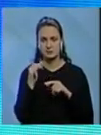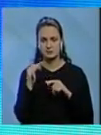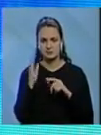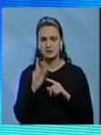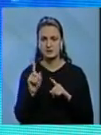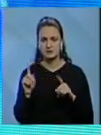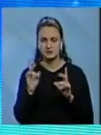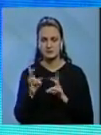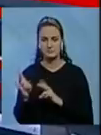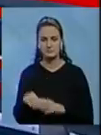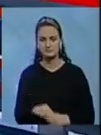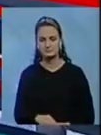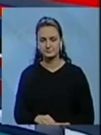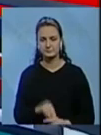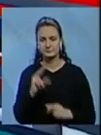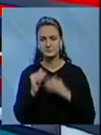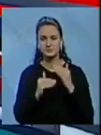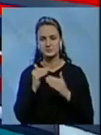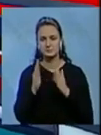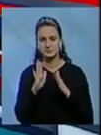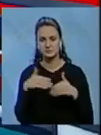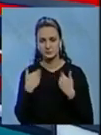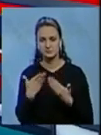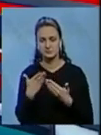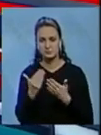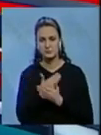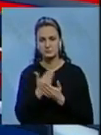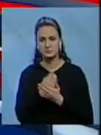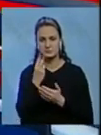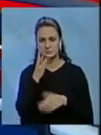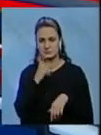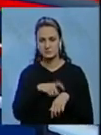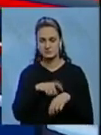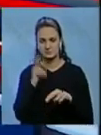სახალისო რამ ხდება. წარმატებულ ეთერს გისურვებთ. მარიამ, მოამბის 12